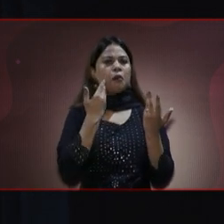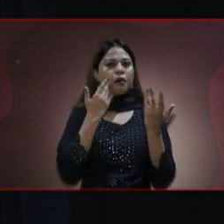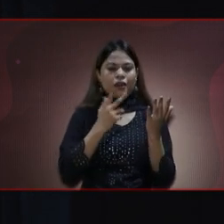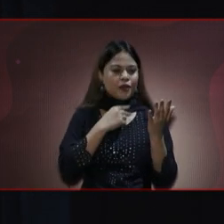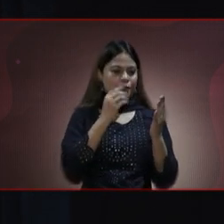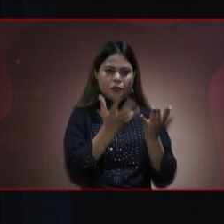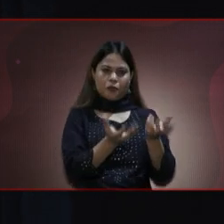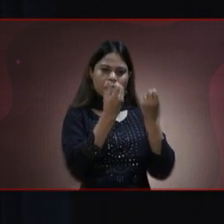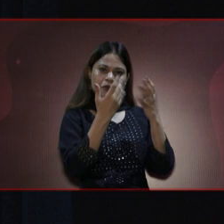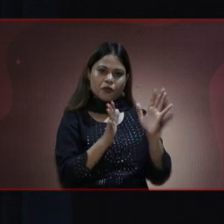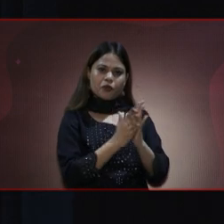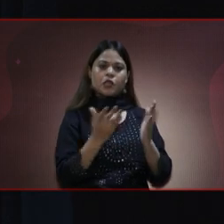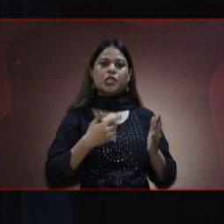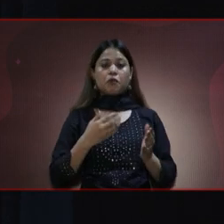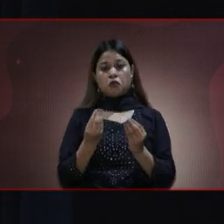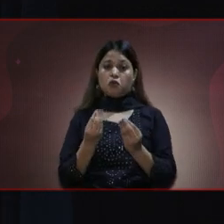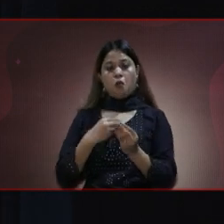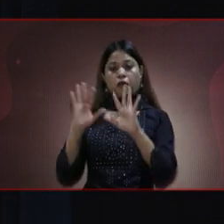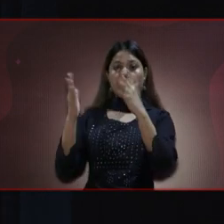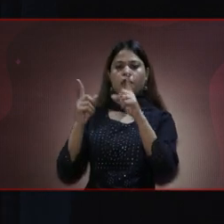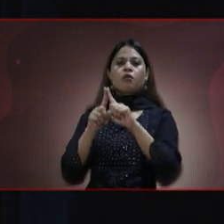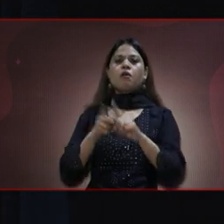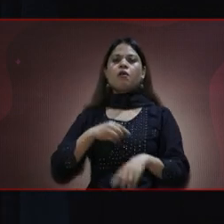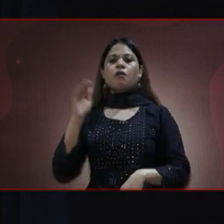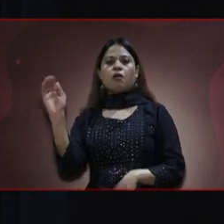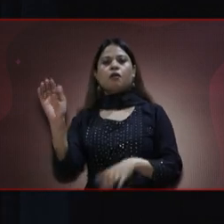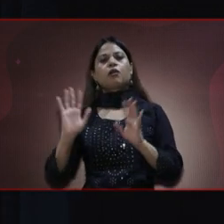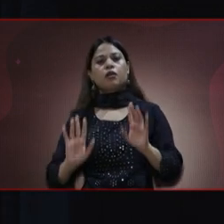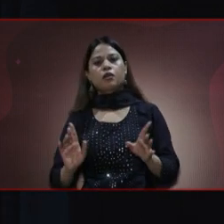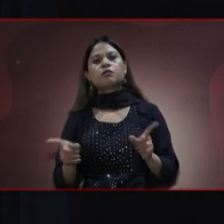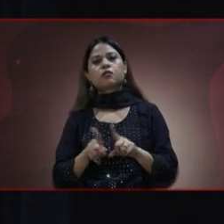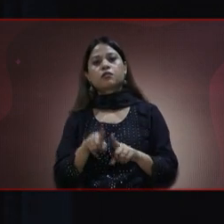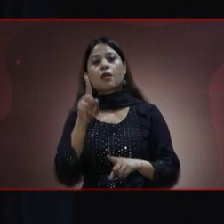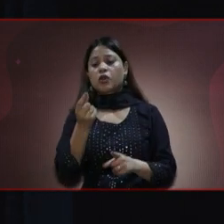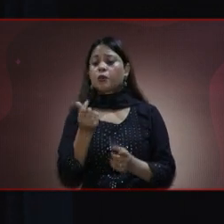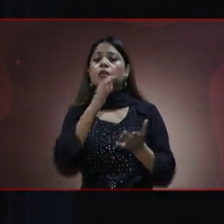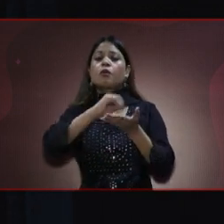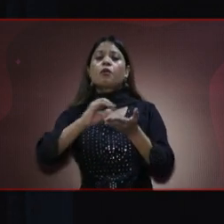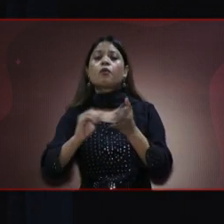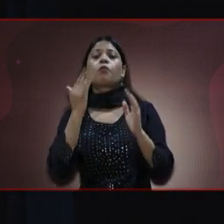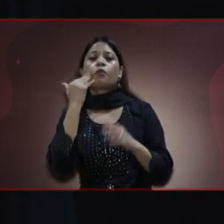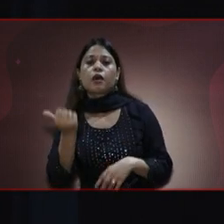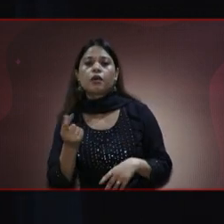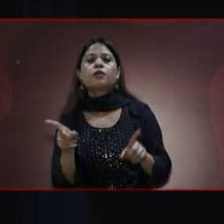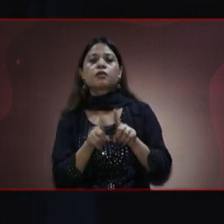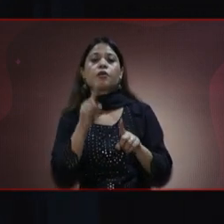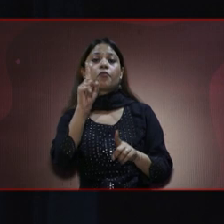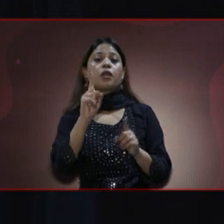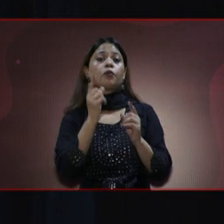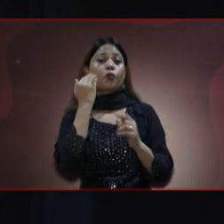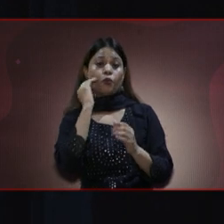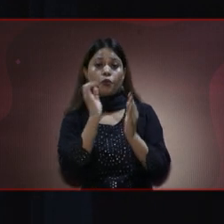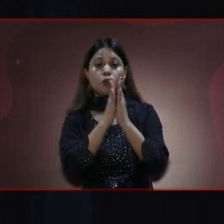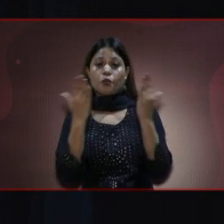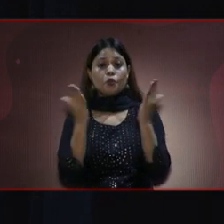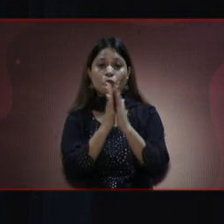प्रशंसा करते हो, अमूमन तो डांट देते हो कि इतना ऑनलाइन में क्यों खर्चा किया, लेकिन शायद जब वो किताब खरीदता है आप उसमें से